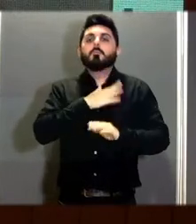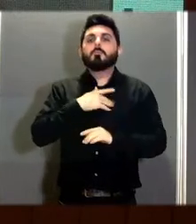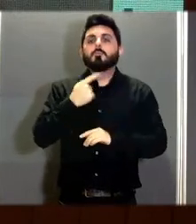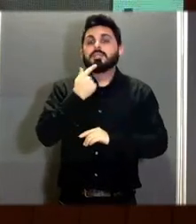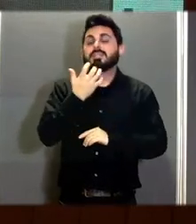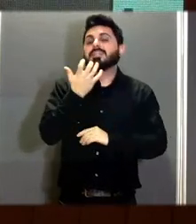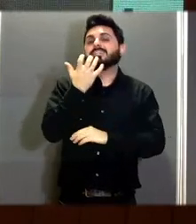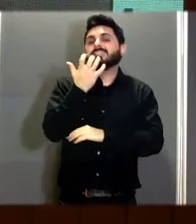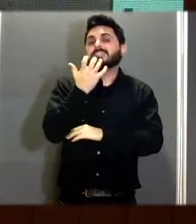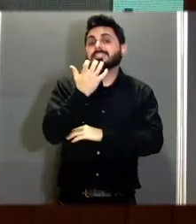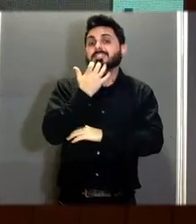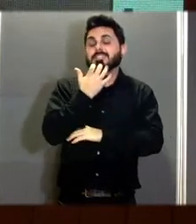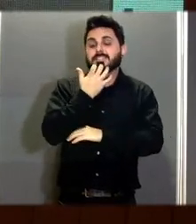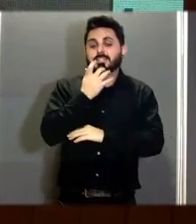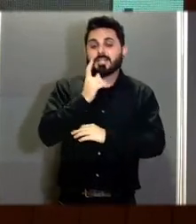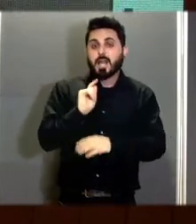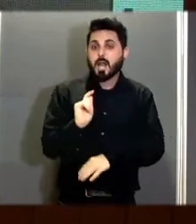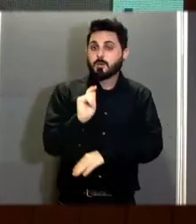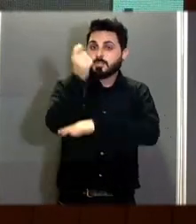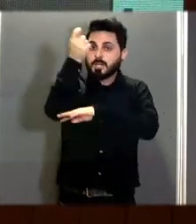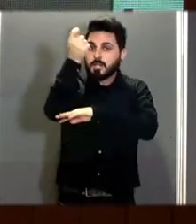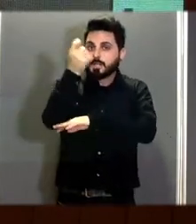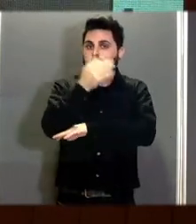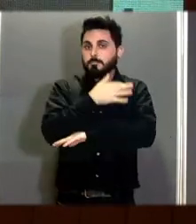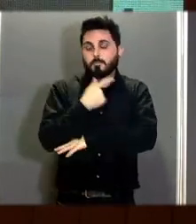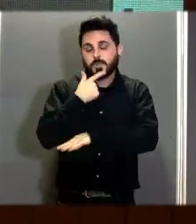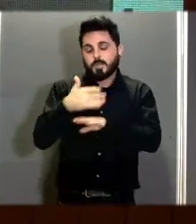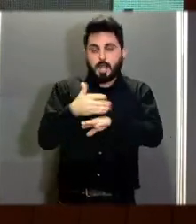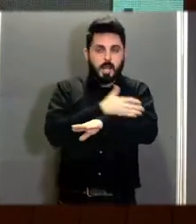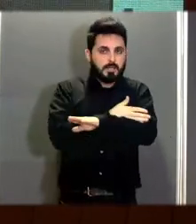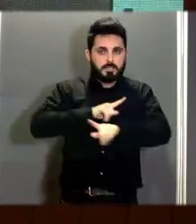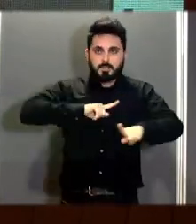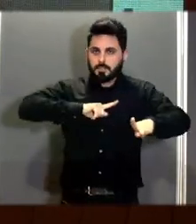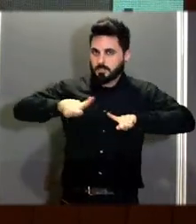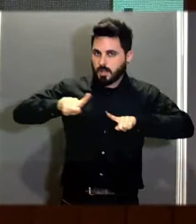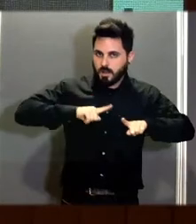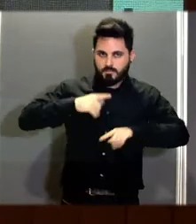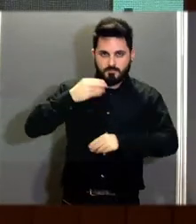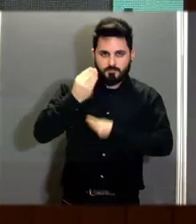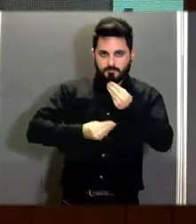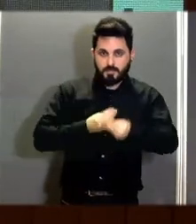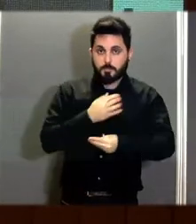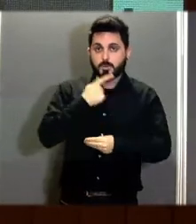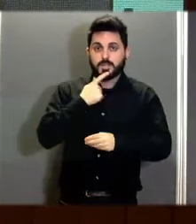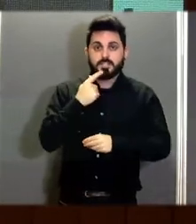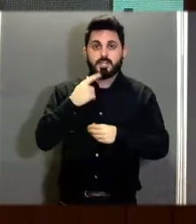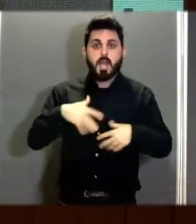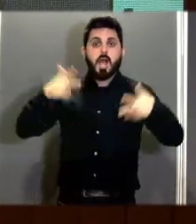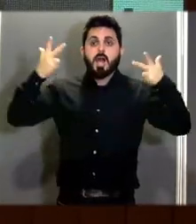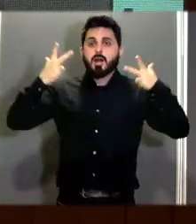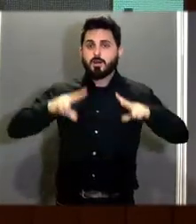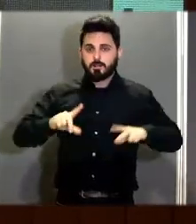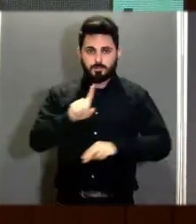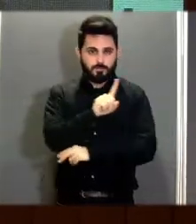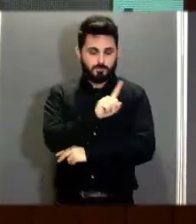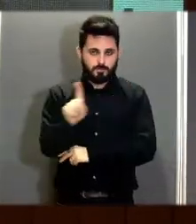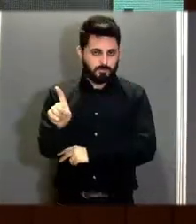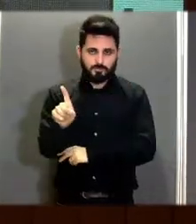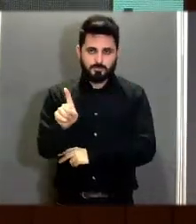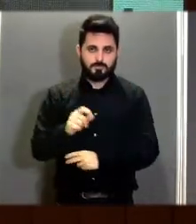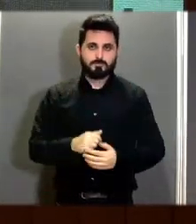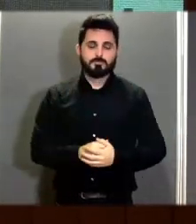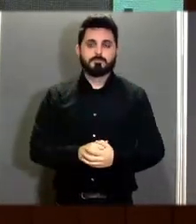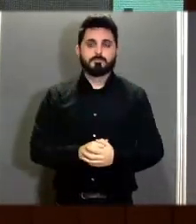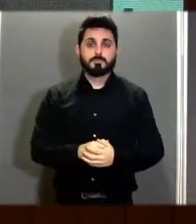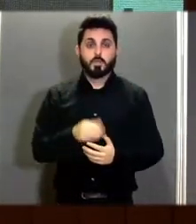si aquest moviment ha de triomfar és perquè ho hem de fer, ho hem d'organitzar. No passarà sol, això. I això és una cosa que,